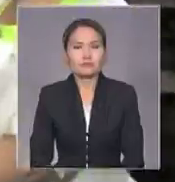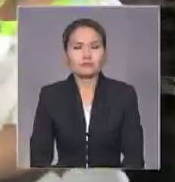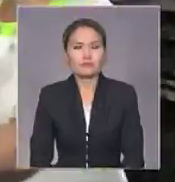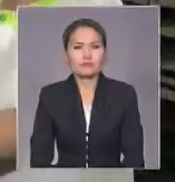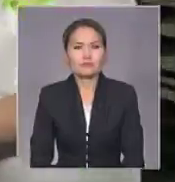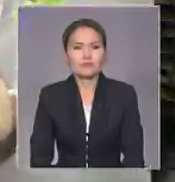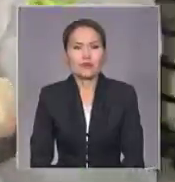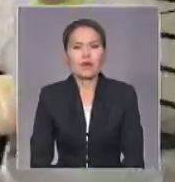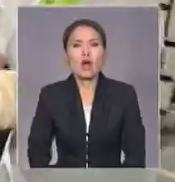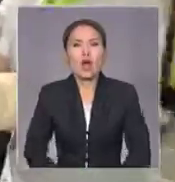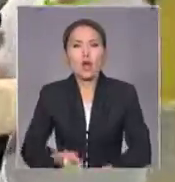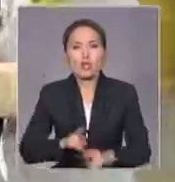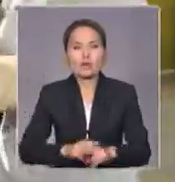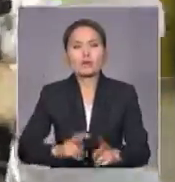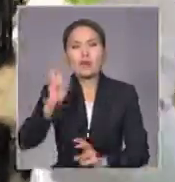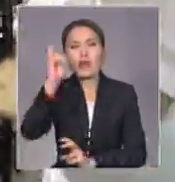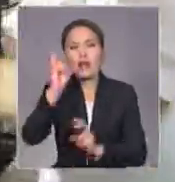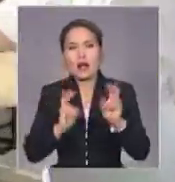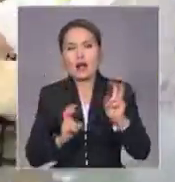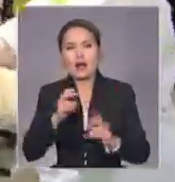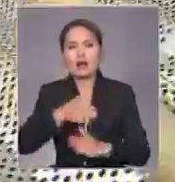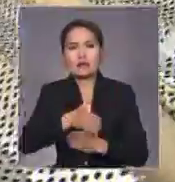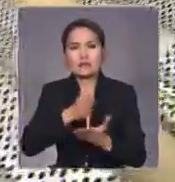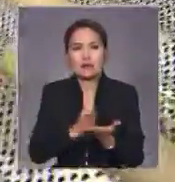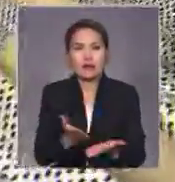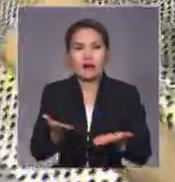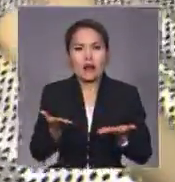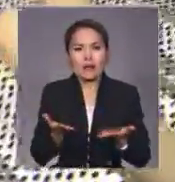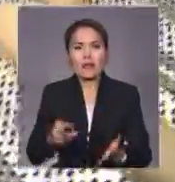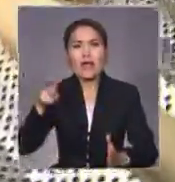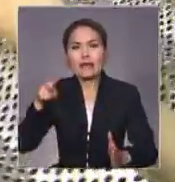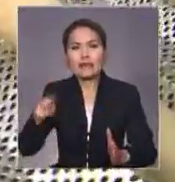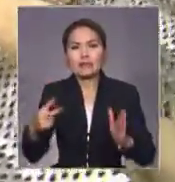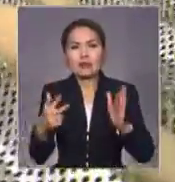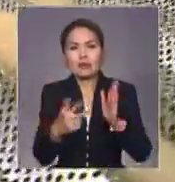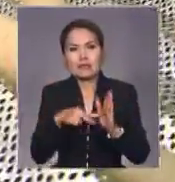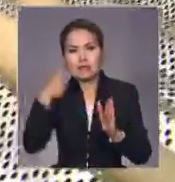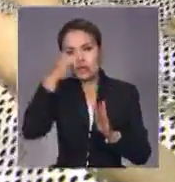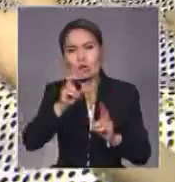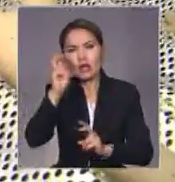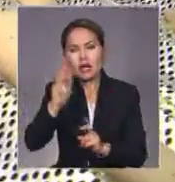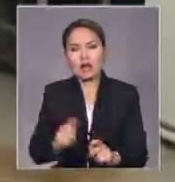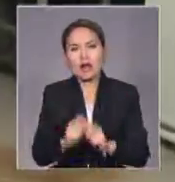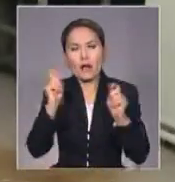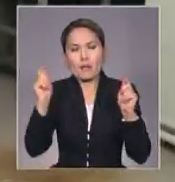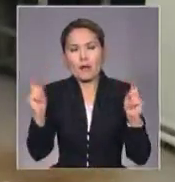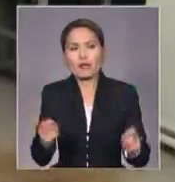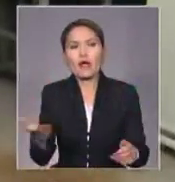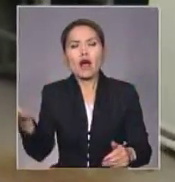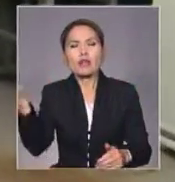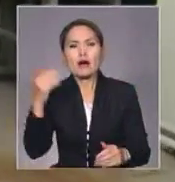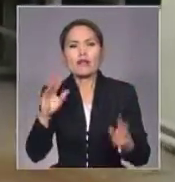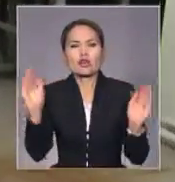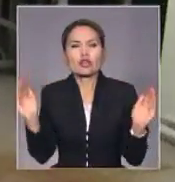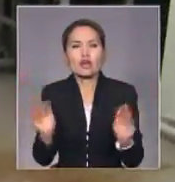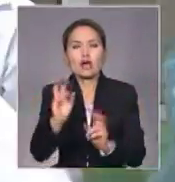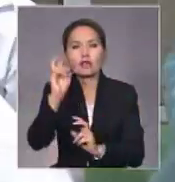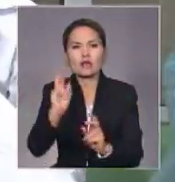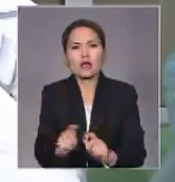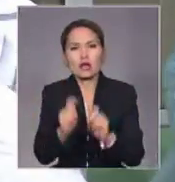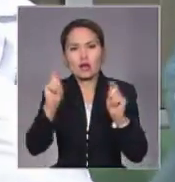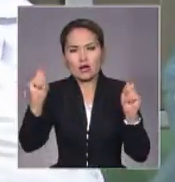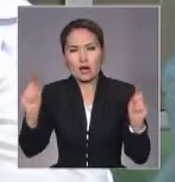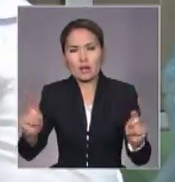Ас атасын дайындайтын бұл кәсіпорын жұмысты 2008 жылы бастаған. Алғашында шағын цех ретінде құрылған өндіріс орнының